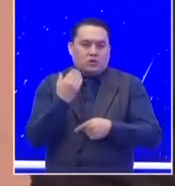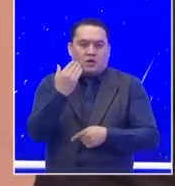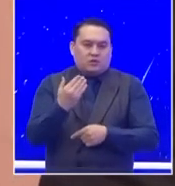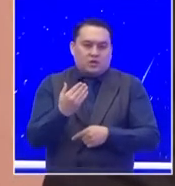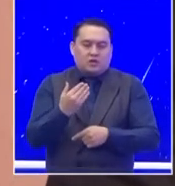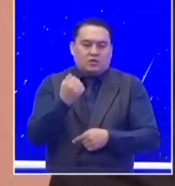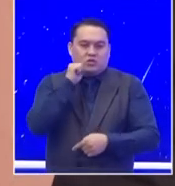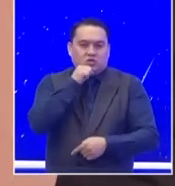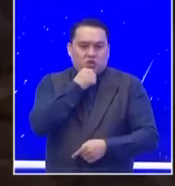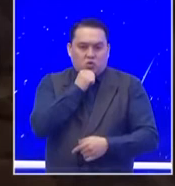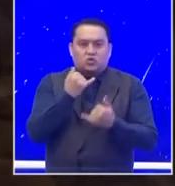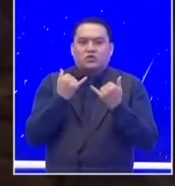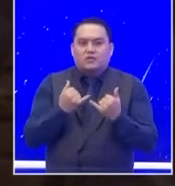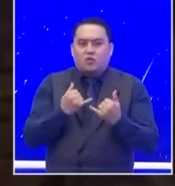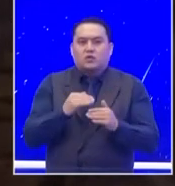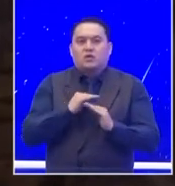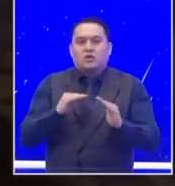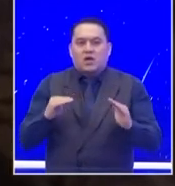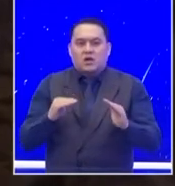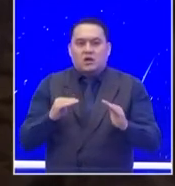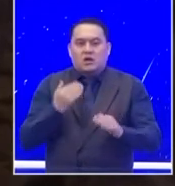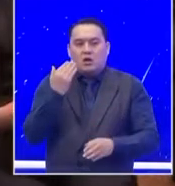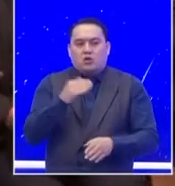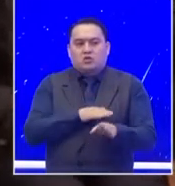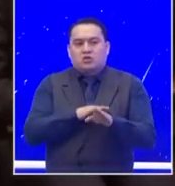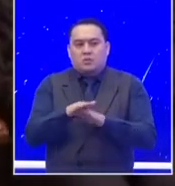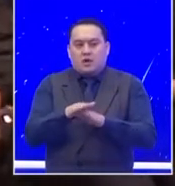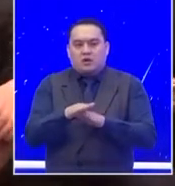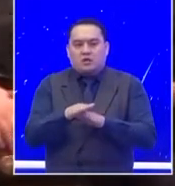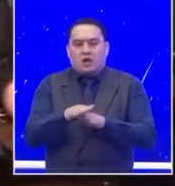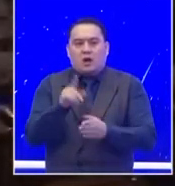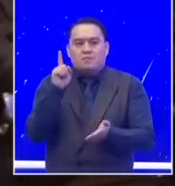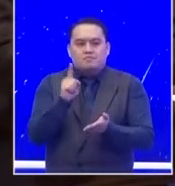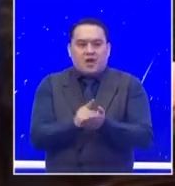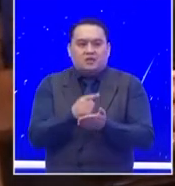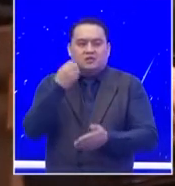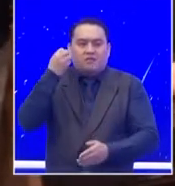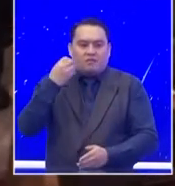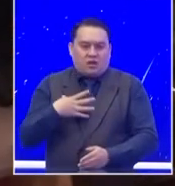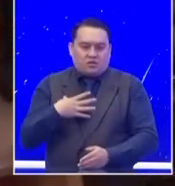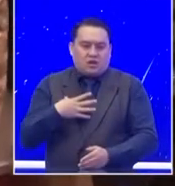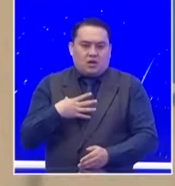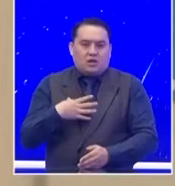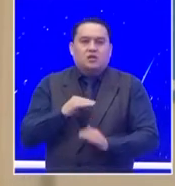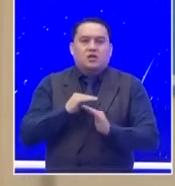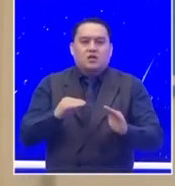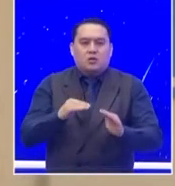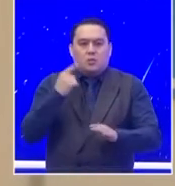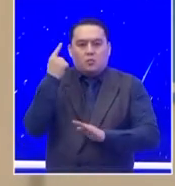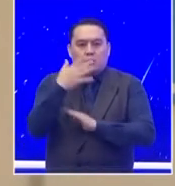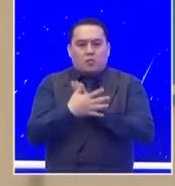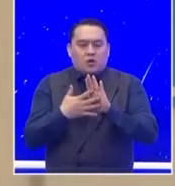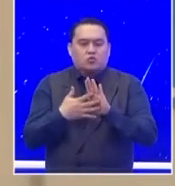уже прадеды сегодняшних школьников. А их деды исполняли интернациональный долг в Афганистане. И чтобы дети полнее